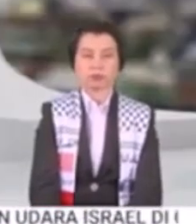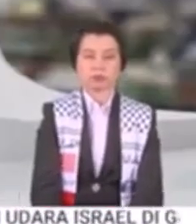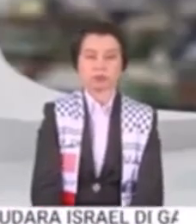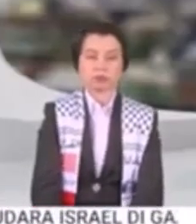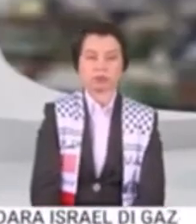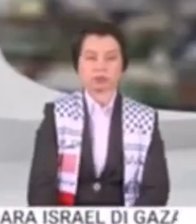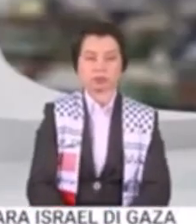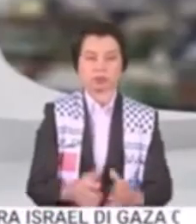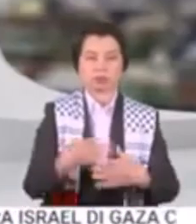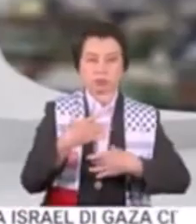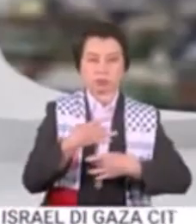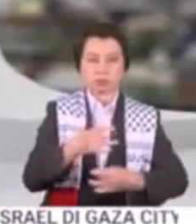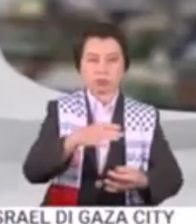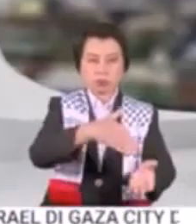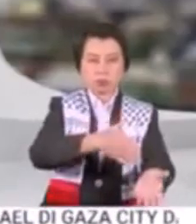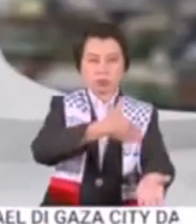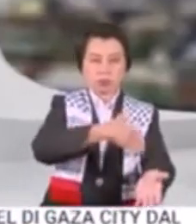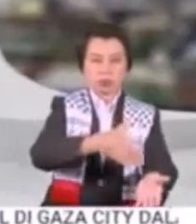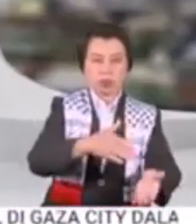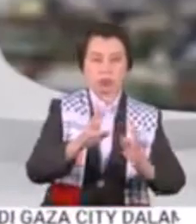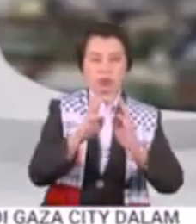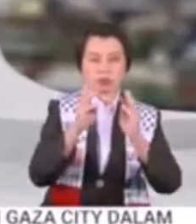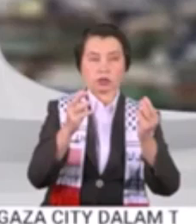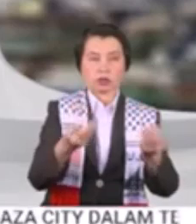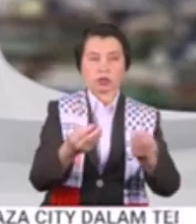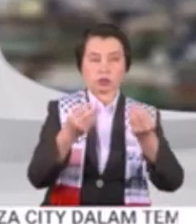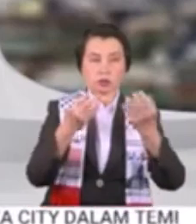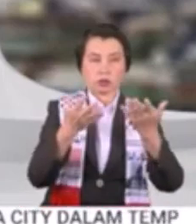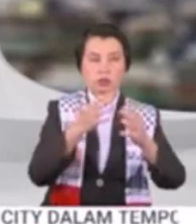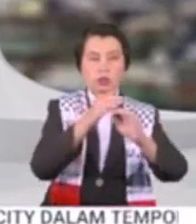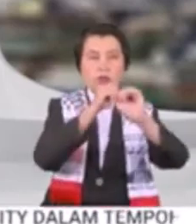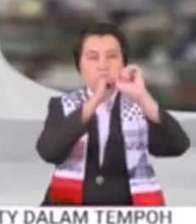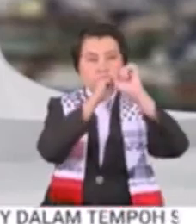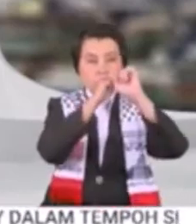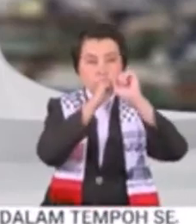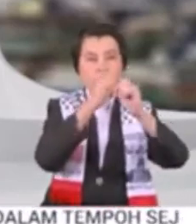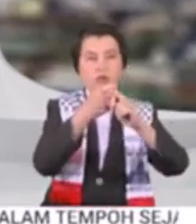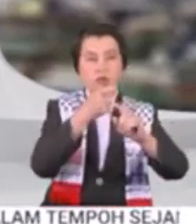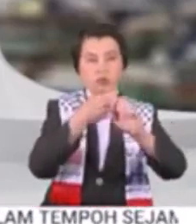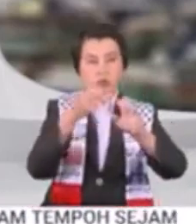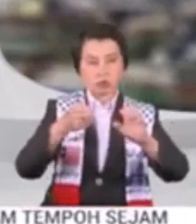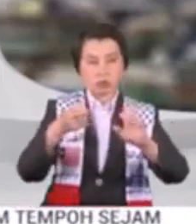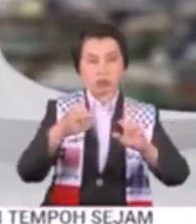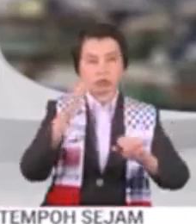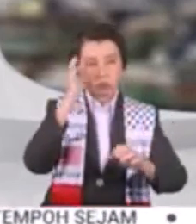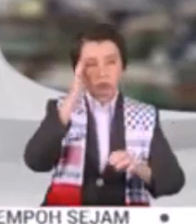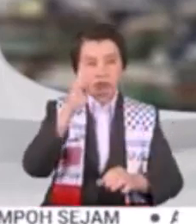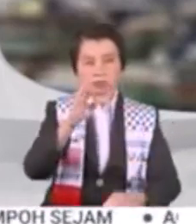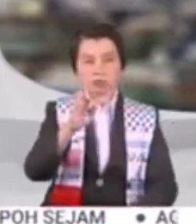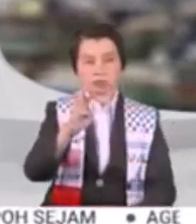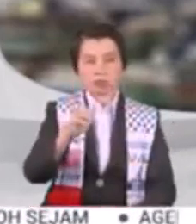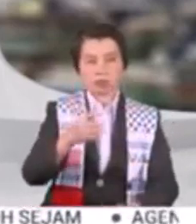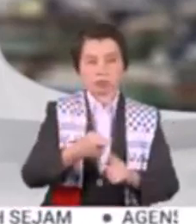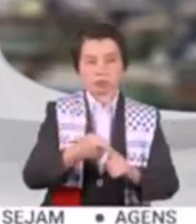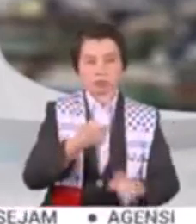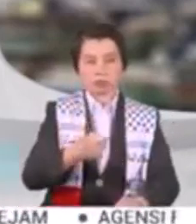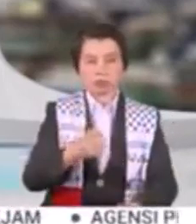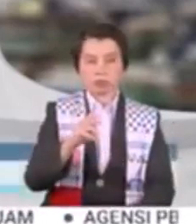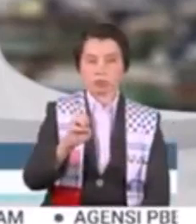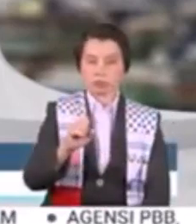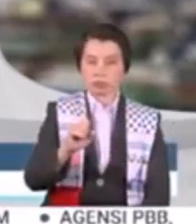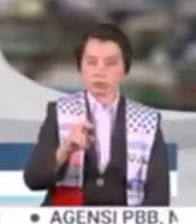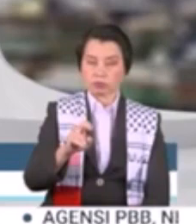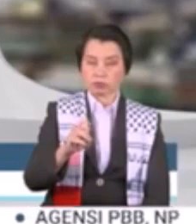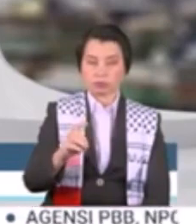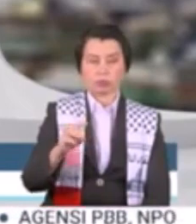Lima kumpulan muzik daripada masyarakat orang asli Cameron Highlands berjaya dikenal pasti stesen radio Asyik FM menerusi segmen Geradung Geradeng.